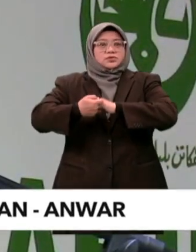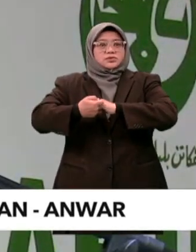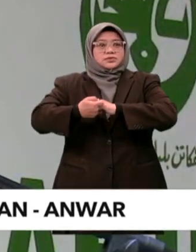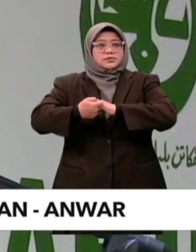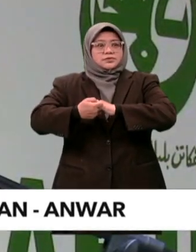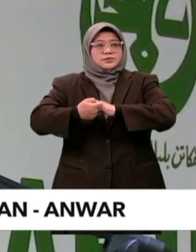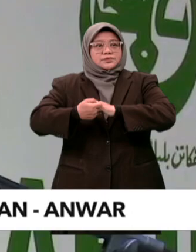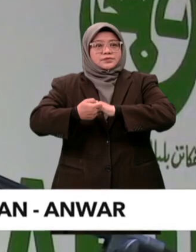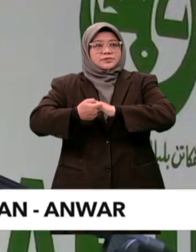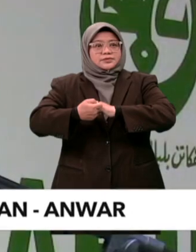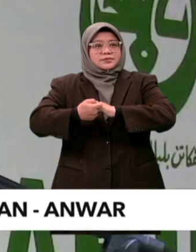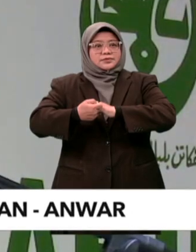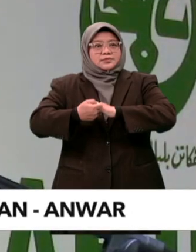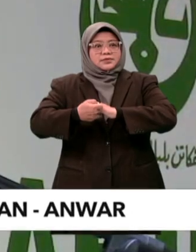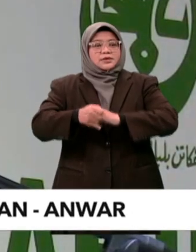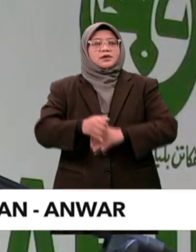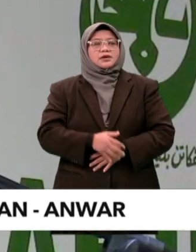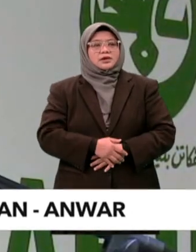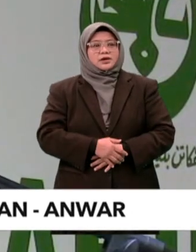mempertahankan